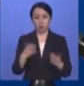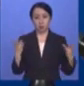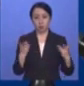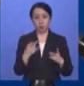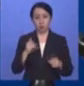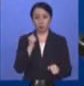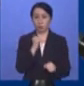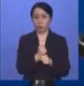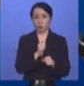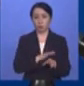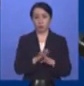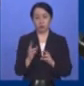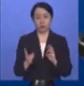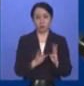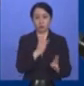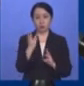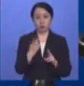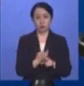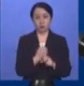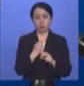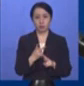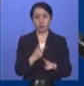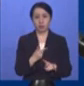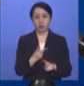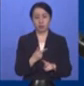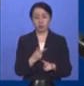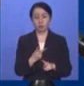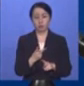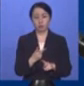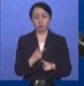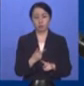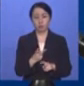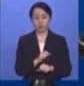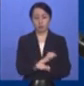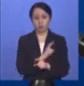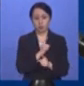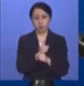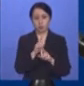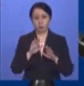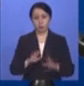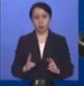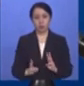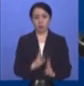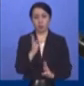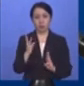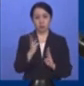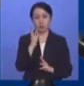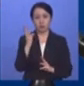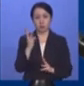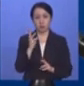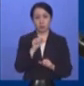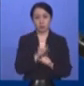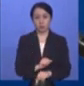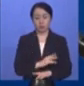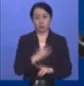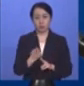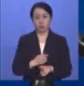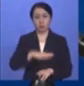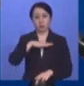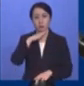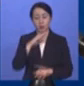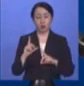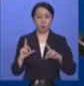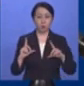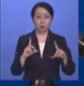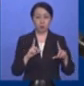строго соблюдать правила пожарной безопасности, ни в коем случае не разводить в неположенных местах костры, тем более не оставлять их без присмотра и,